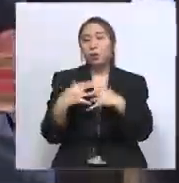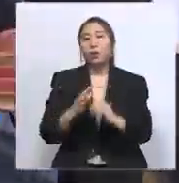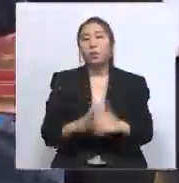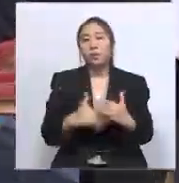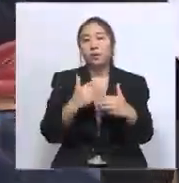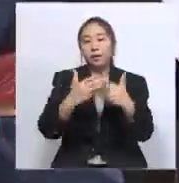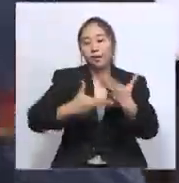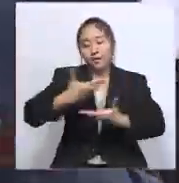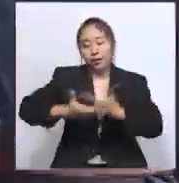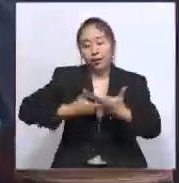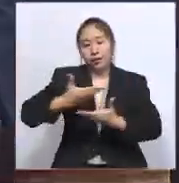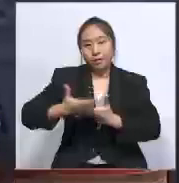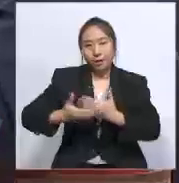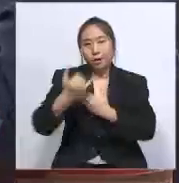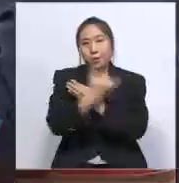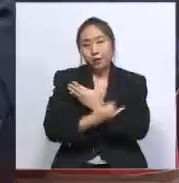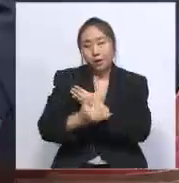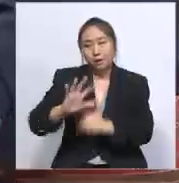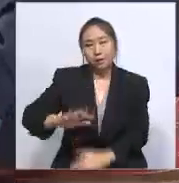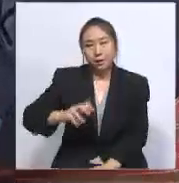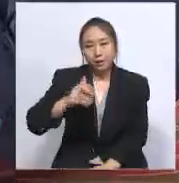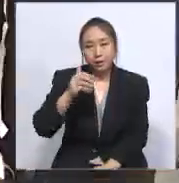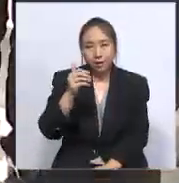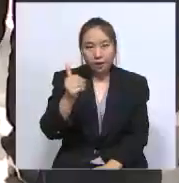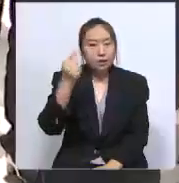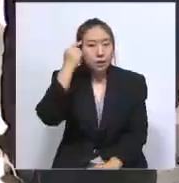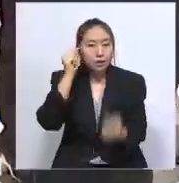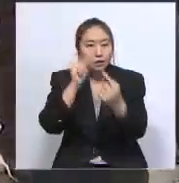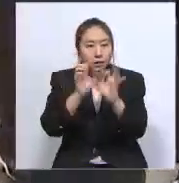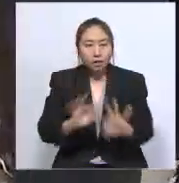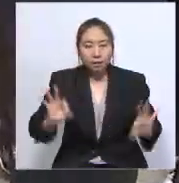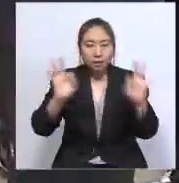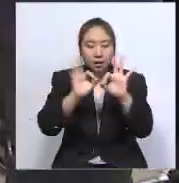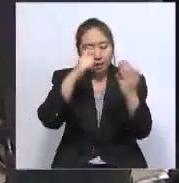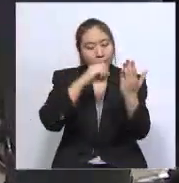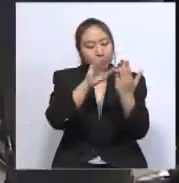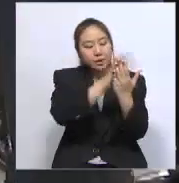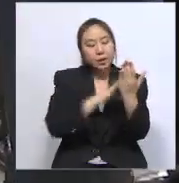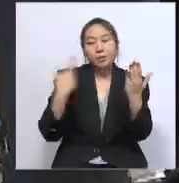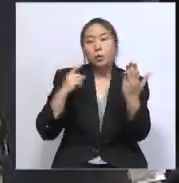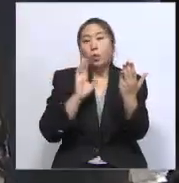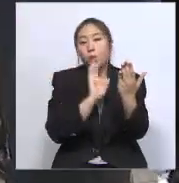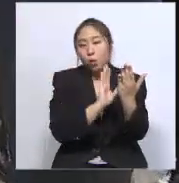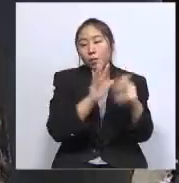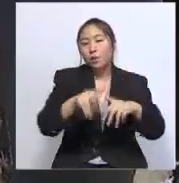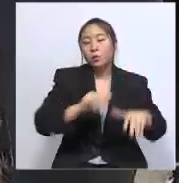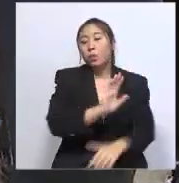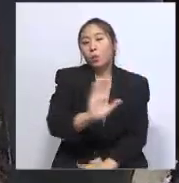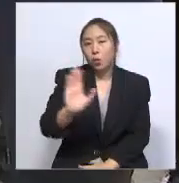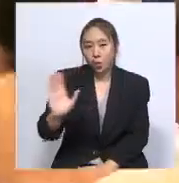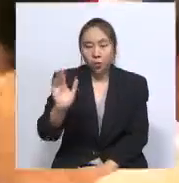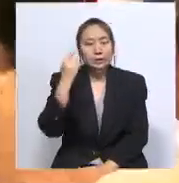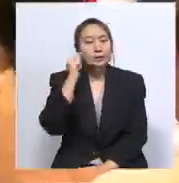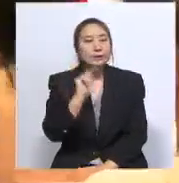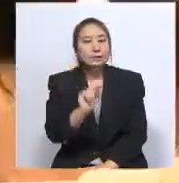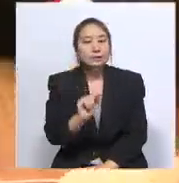ให้การค้าชายแดนระหว่างประเทศดียิ่งขึ้นโดยให้คำนึงถึงผลประโยชน์ของประเทศชาติและประชาชนเป็นหลักนายกรัฐมนต